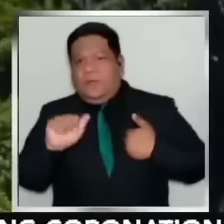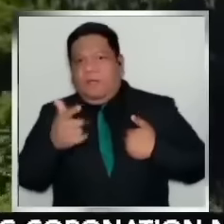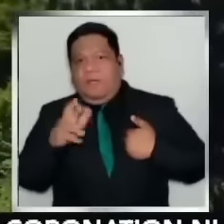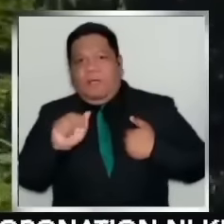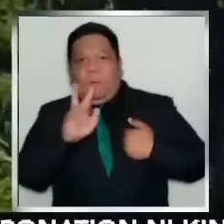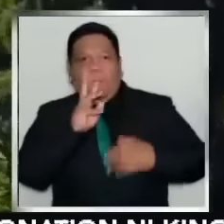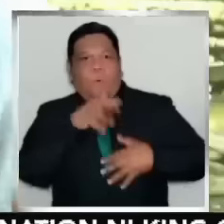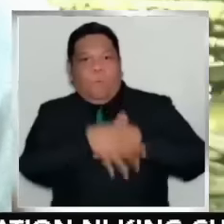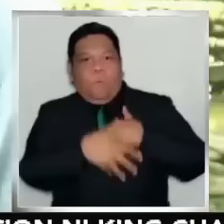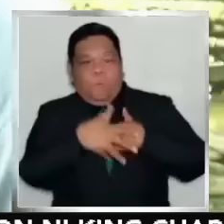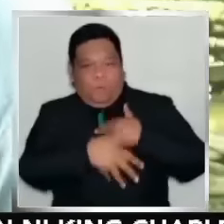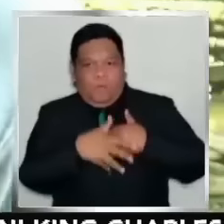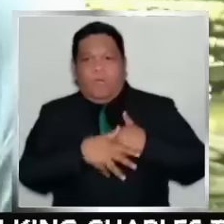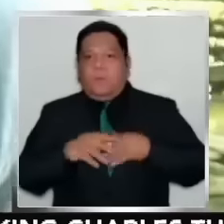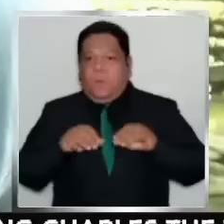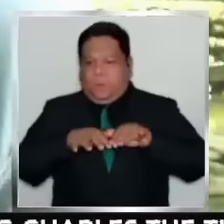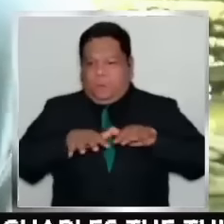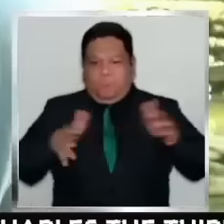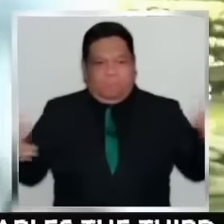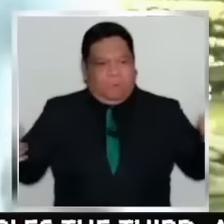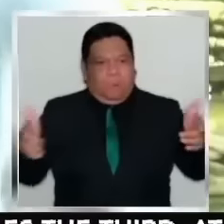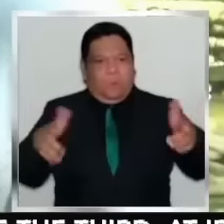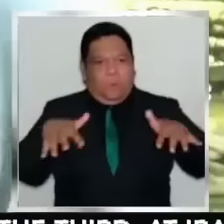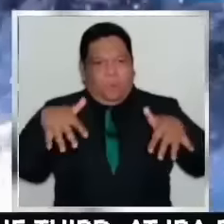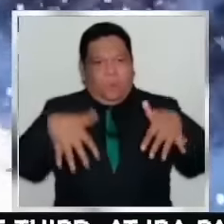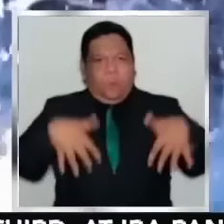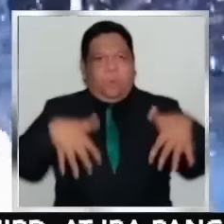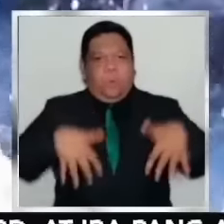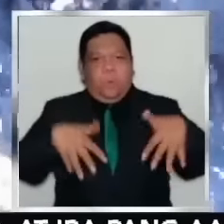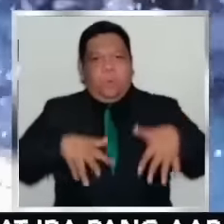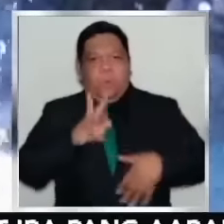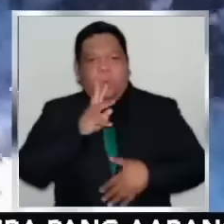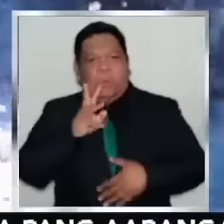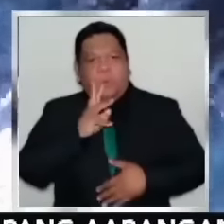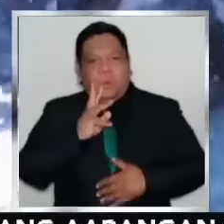talaga natin na curtain-like yung waterfalls natin dito.